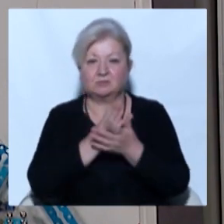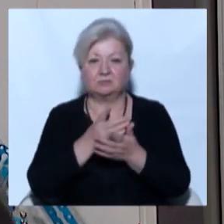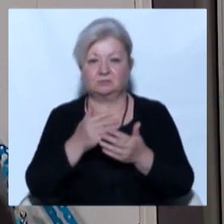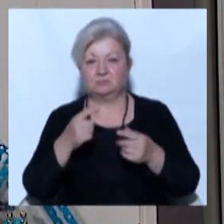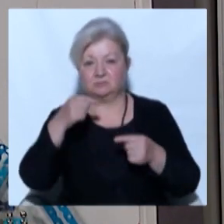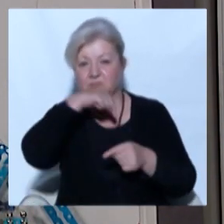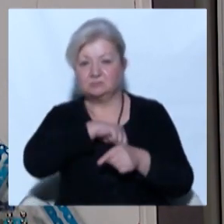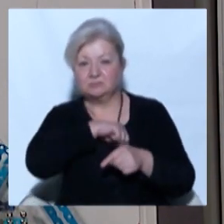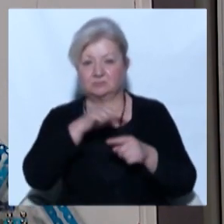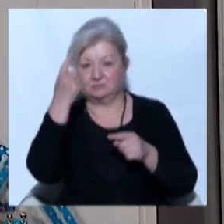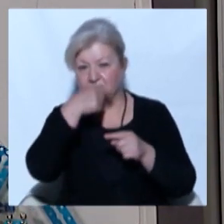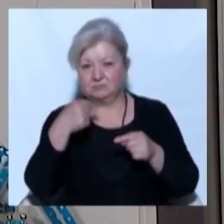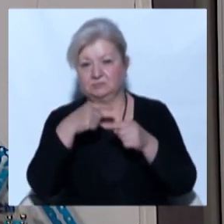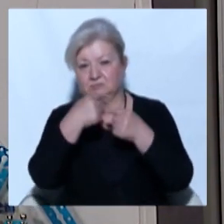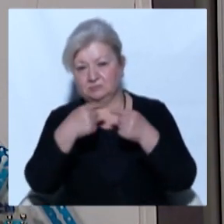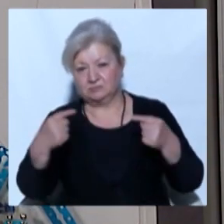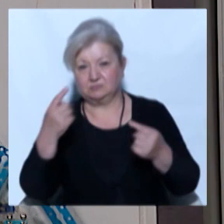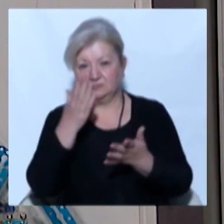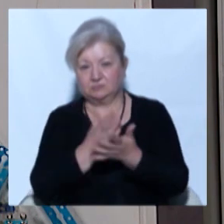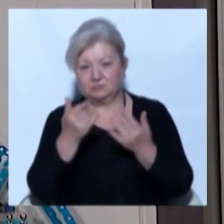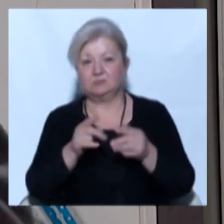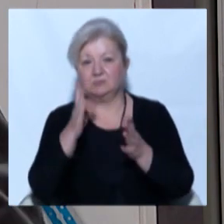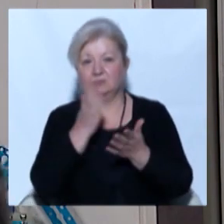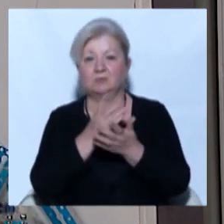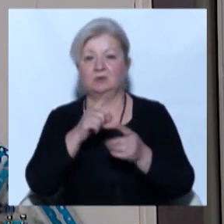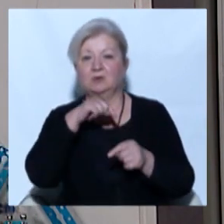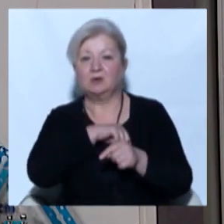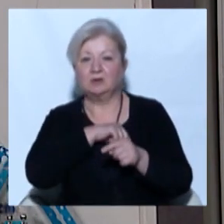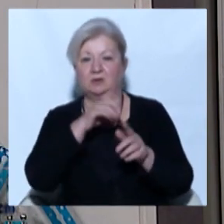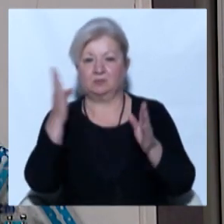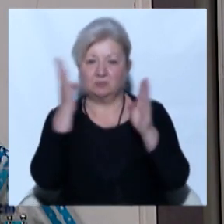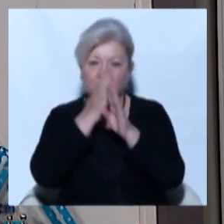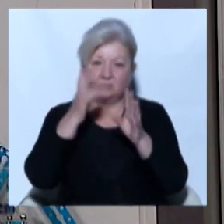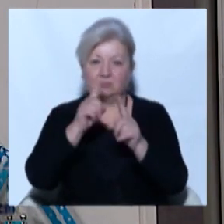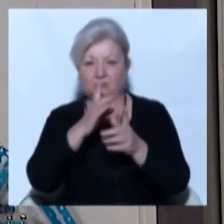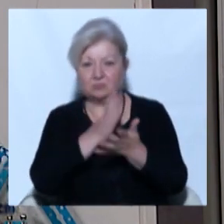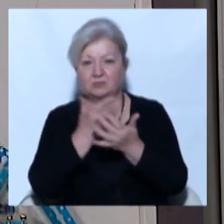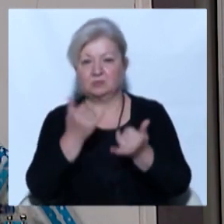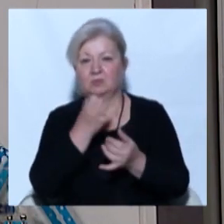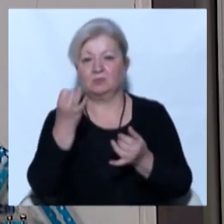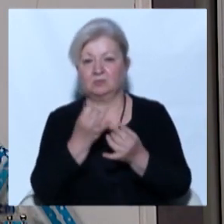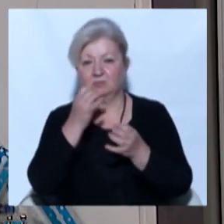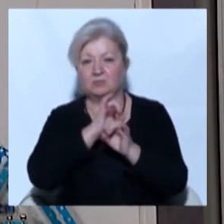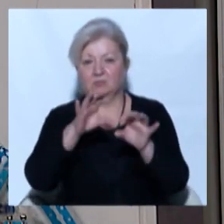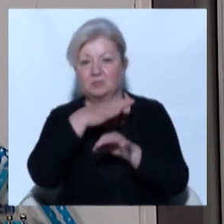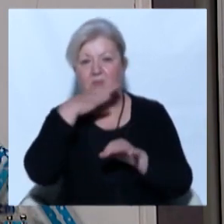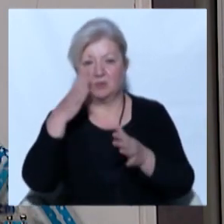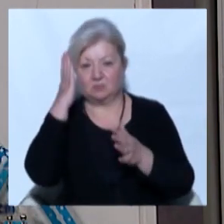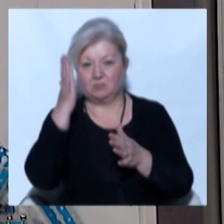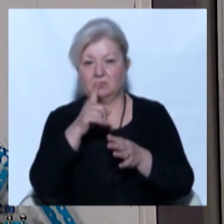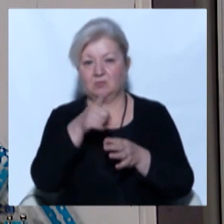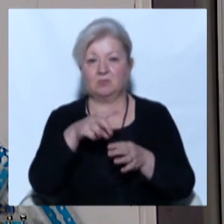ადამიანის ემოციას იწვევს და ბუნებრივია ქმნის განწყობას. მუსიკაზე ბევრს ვისაუბრებ